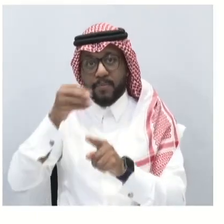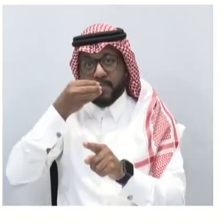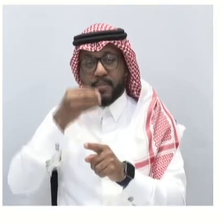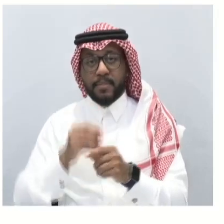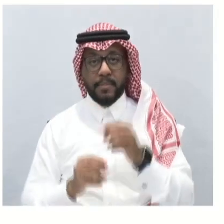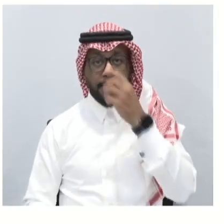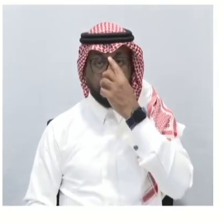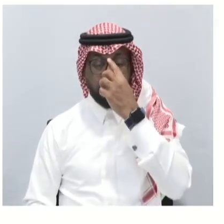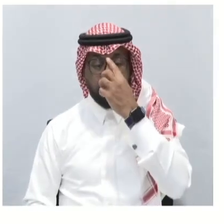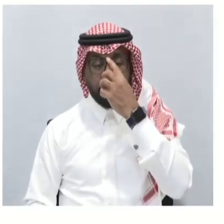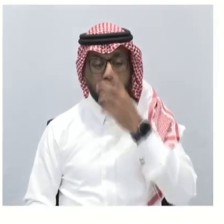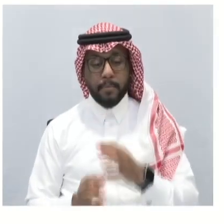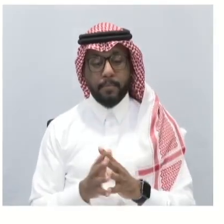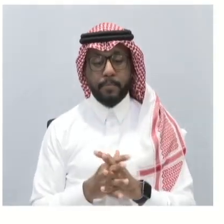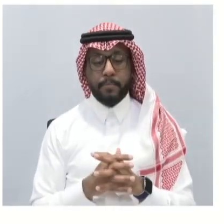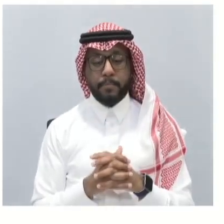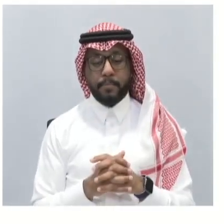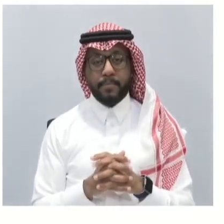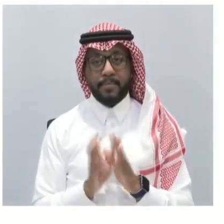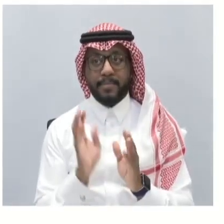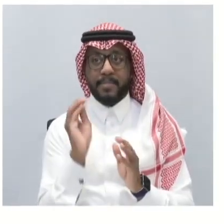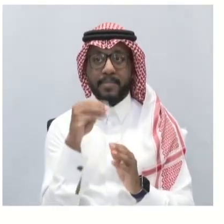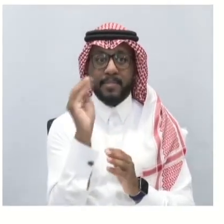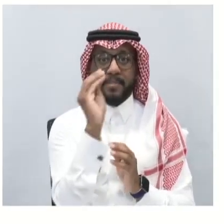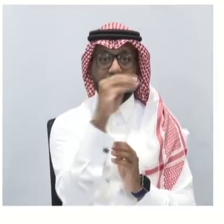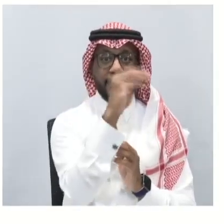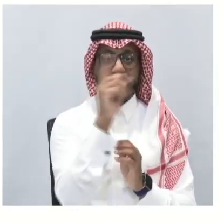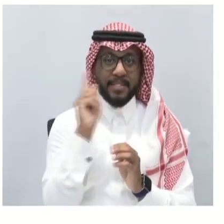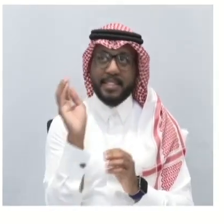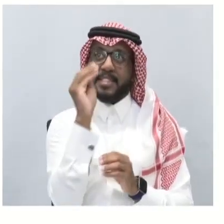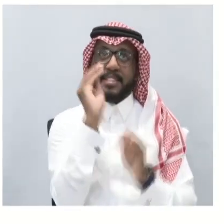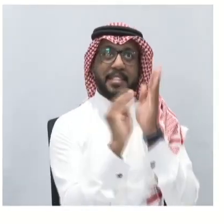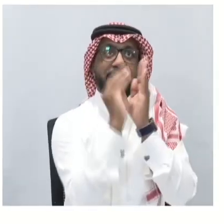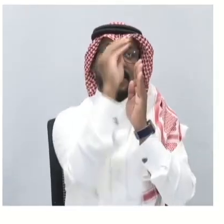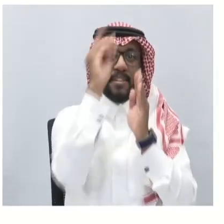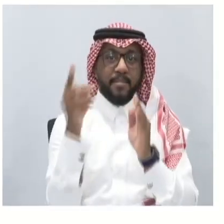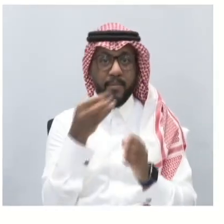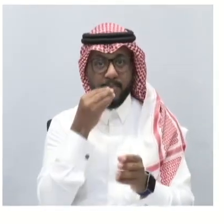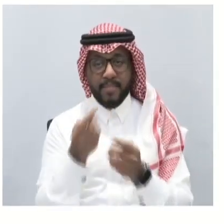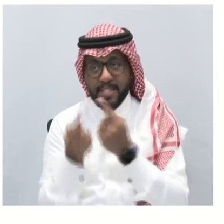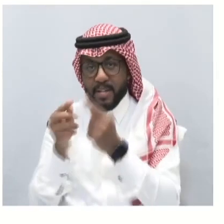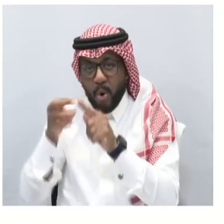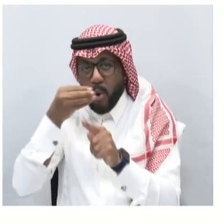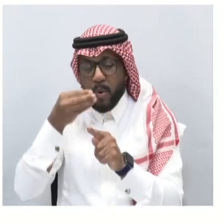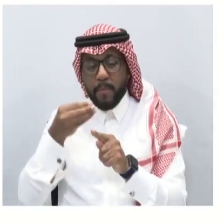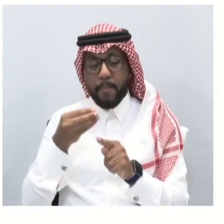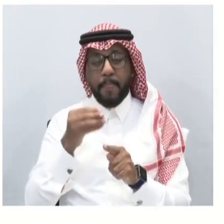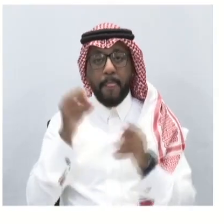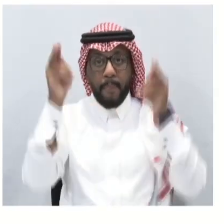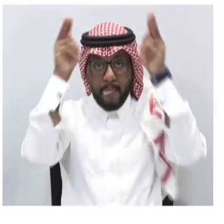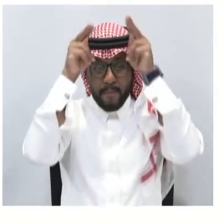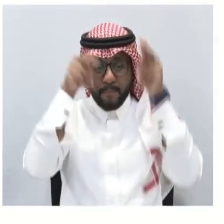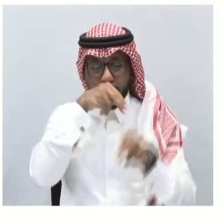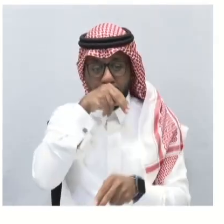الاعشاب عندي مثل السنجاب وعندي مثل الارنب هذه